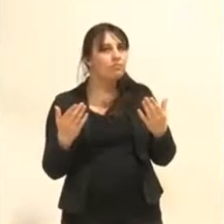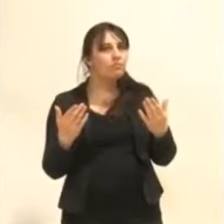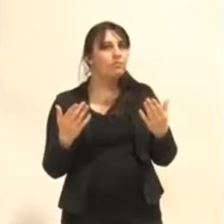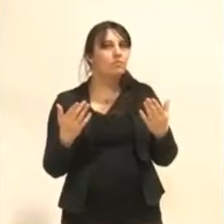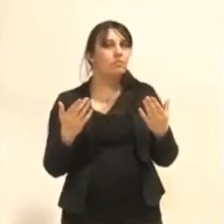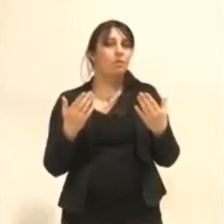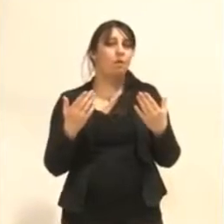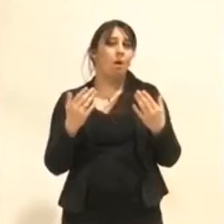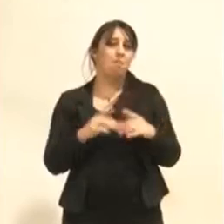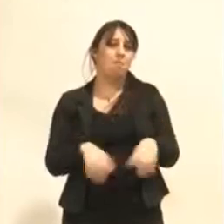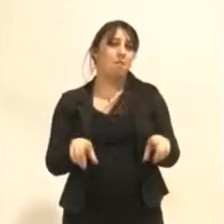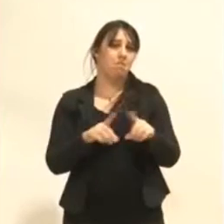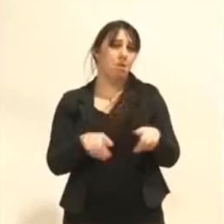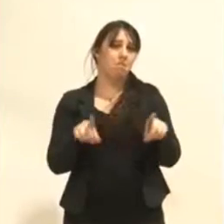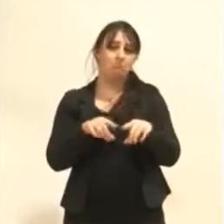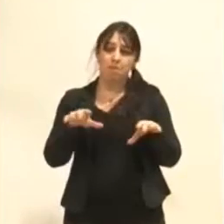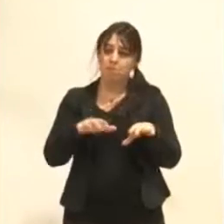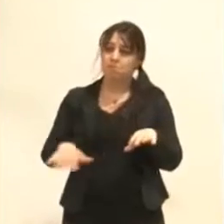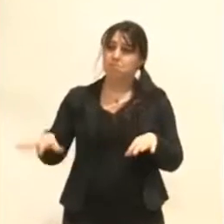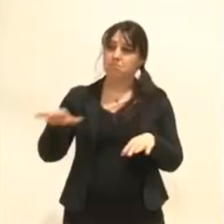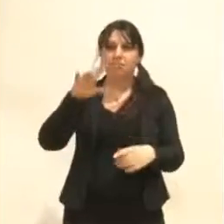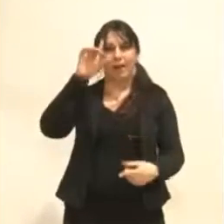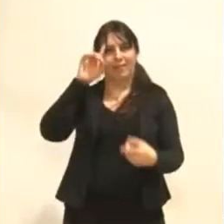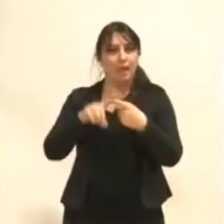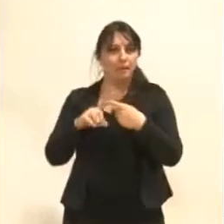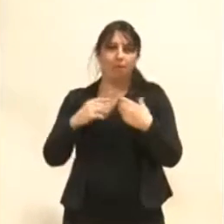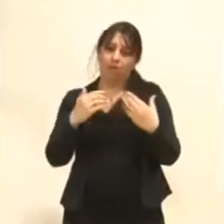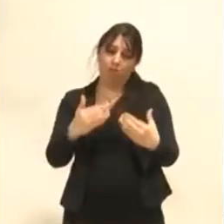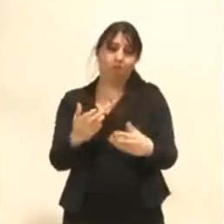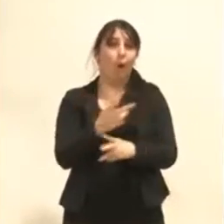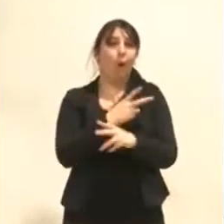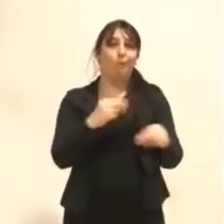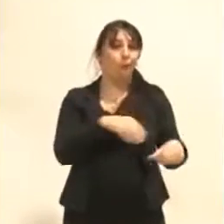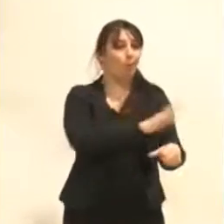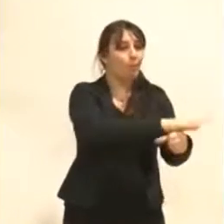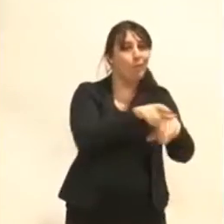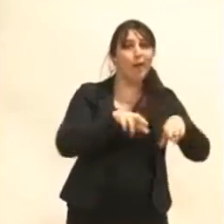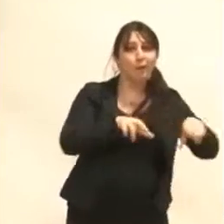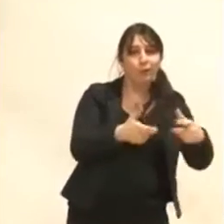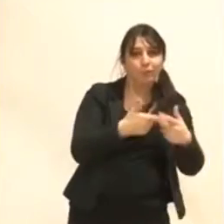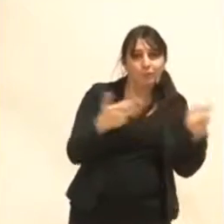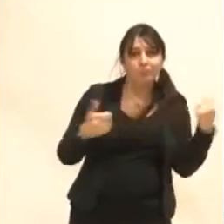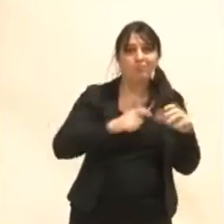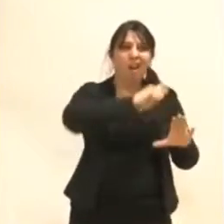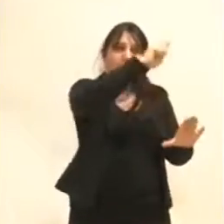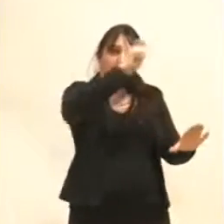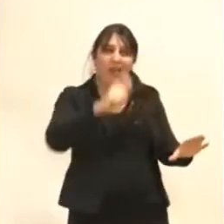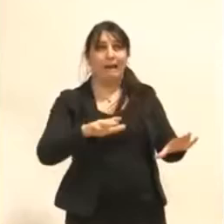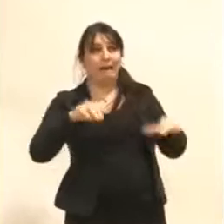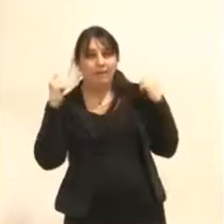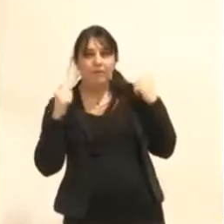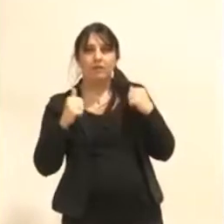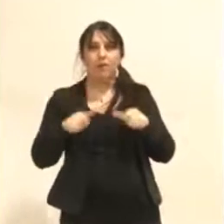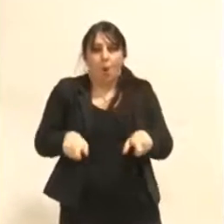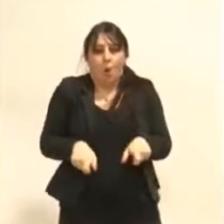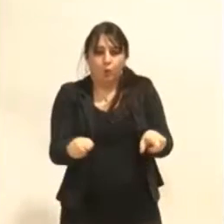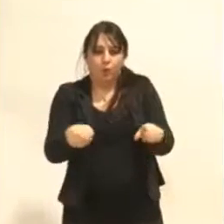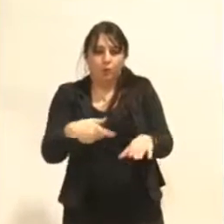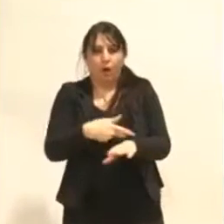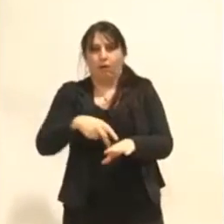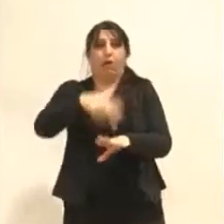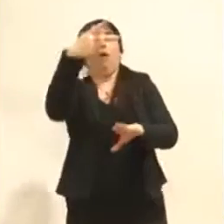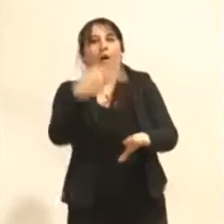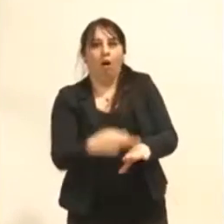désormais récurrents aux Grenoblois ont été abordés. La propreté urbaine, la lutte contre les tags, les trottoirs glissants, les